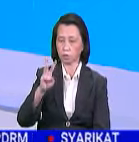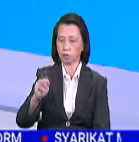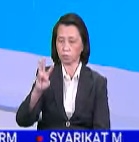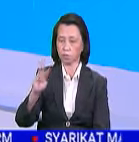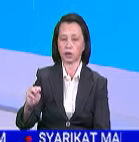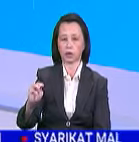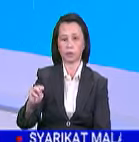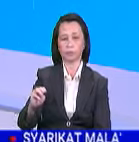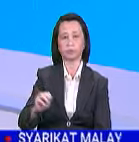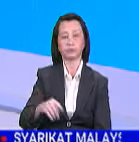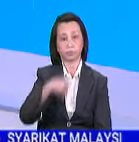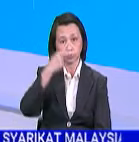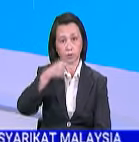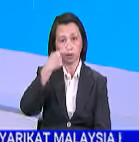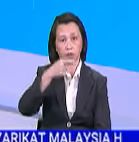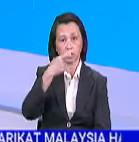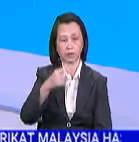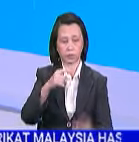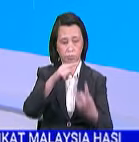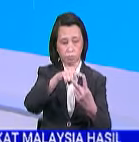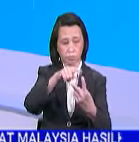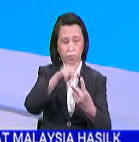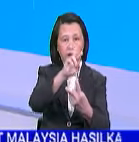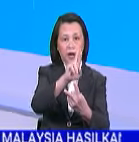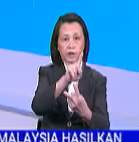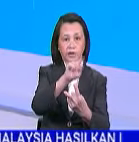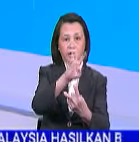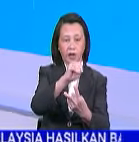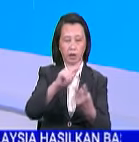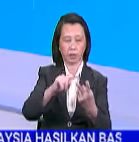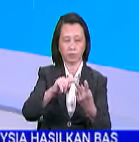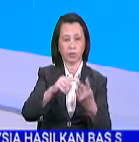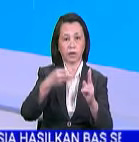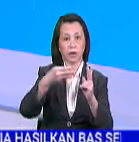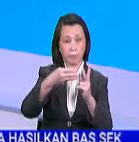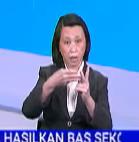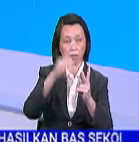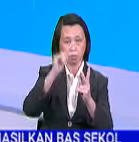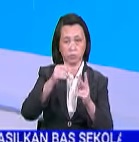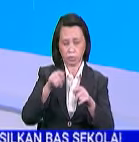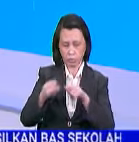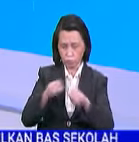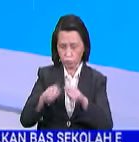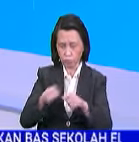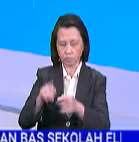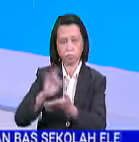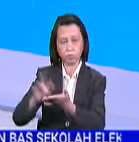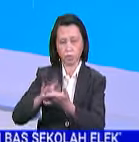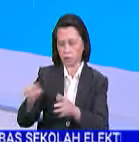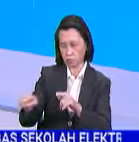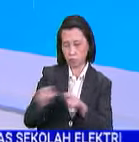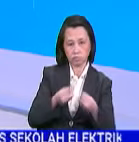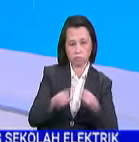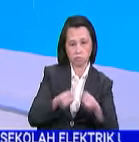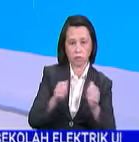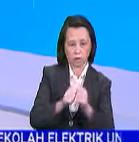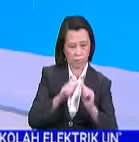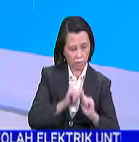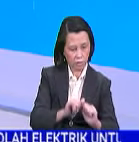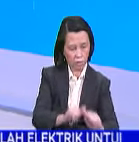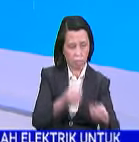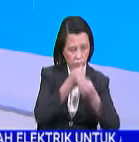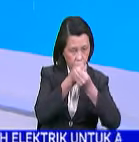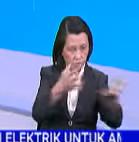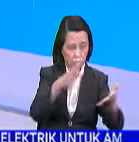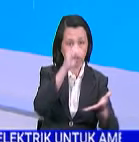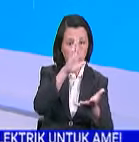Sri Anwar Musa berkata kedua-dua agensi itu perlu bersaing dengan platform media yang lain selain kekal sebagai sumber